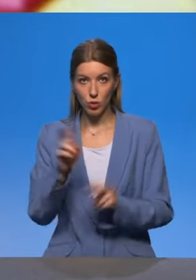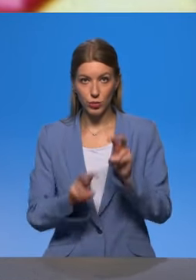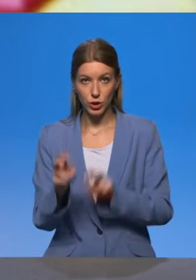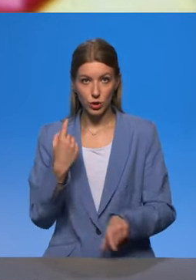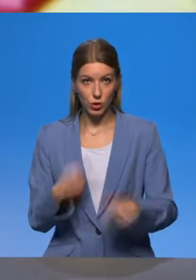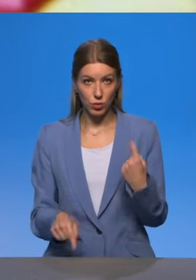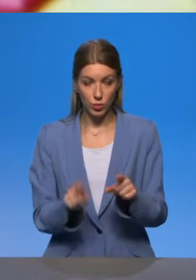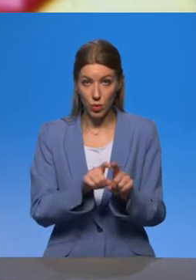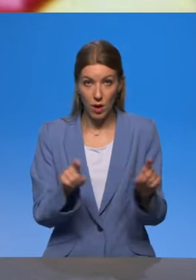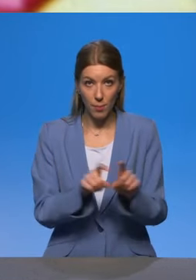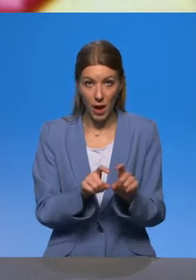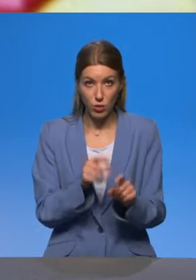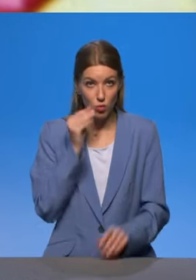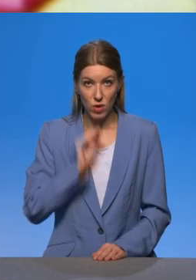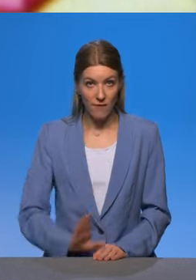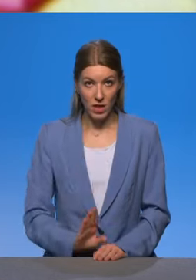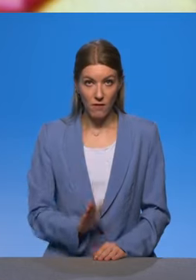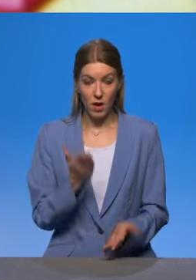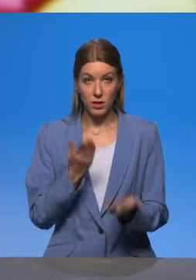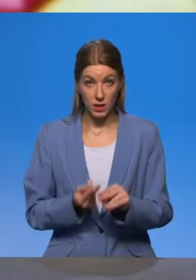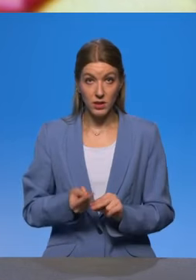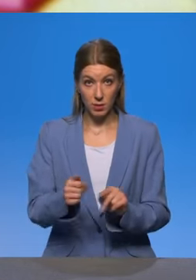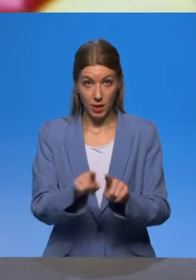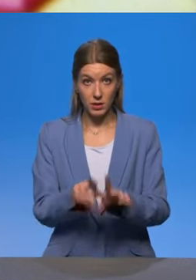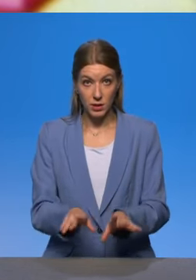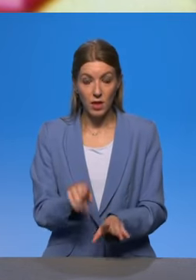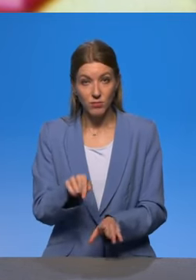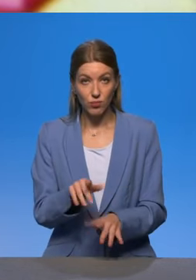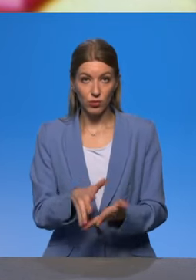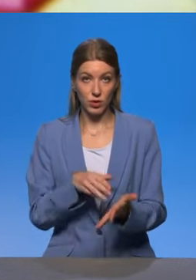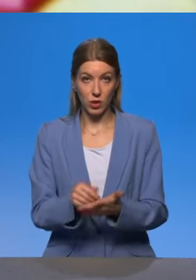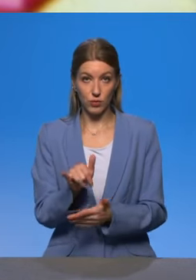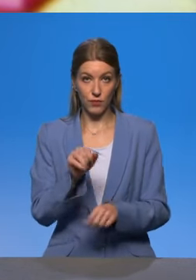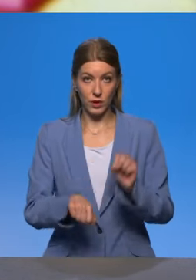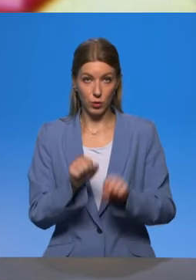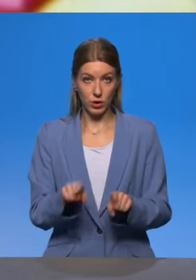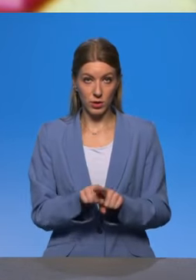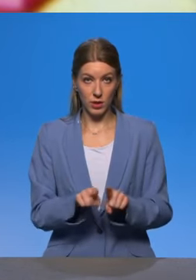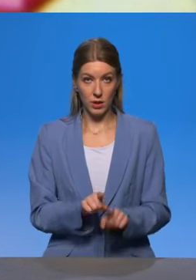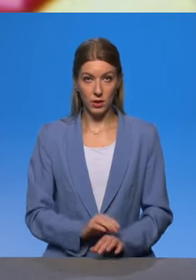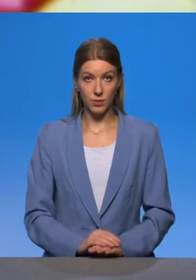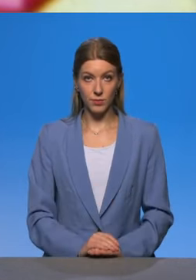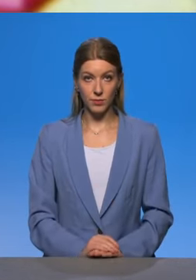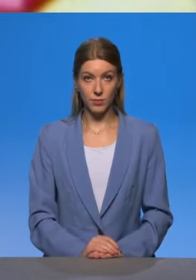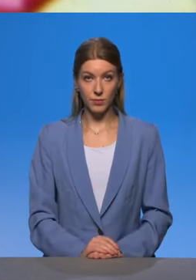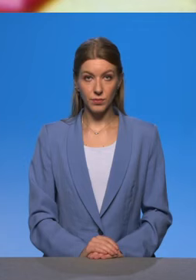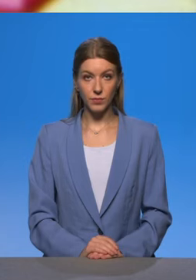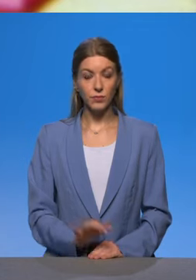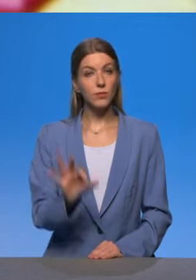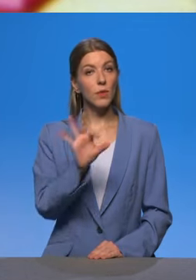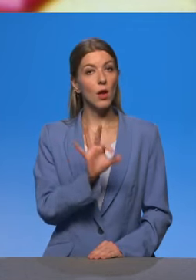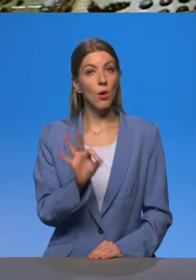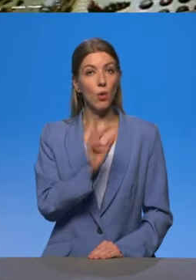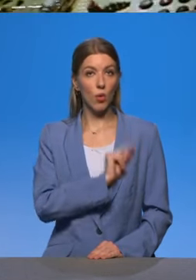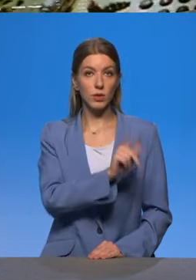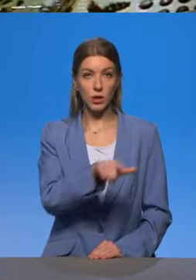компания не виновата. Если она платит столько, она платит это из своих возможностей. А по поводу вот недовольных сотрудников,